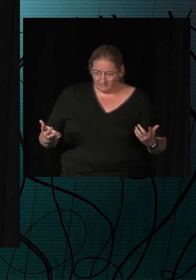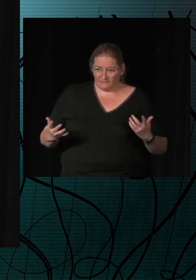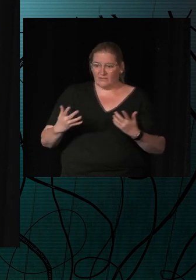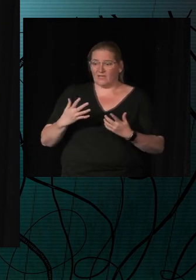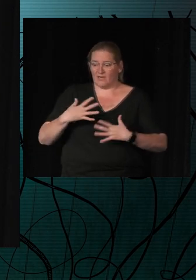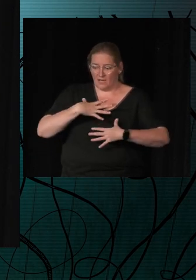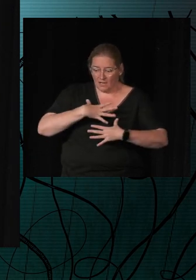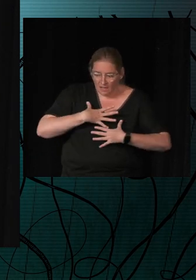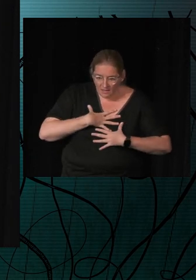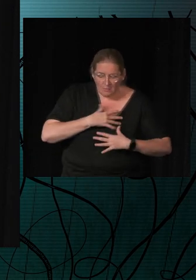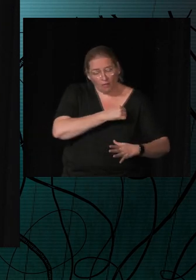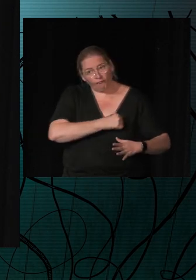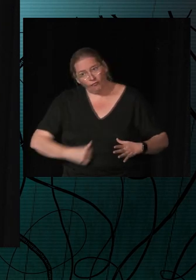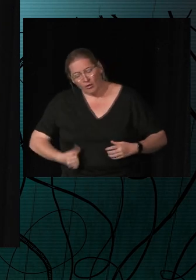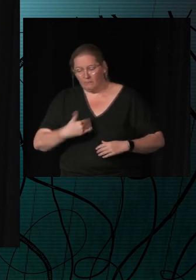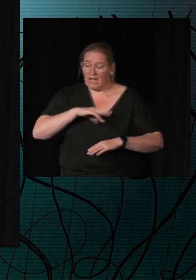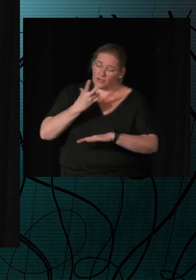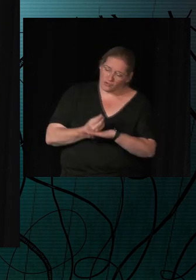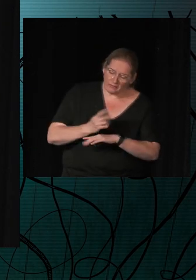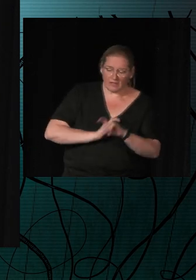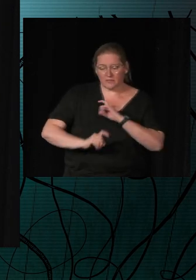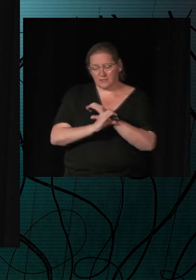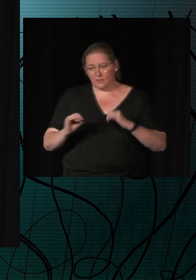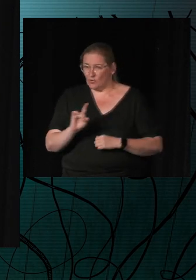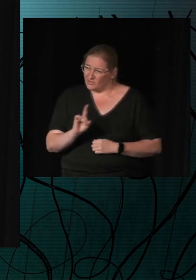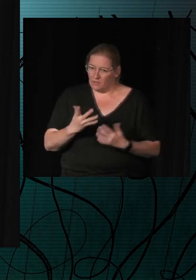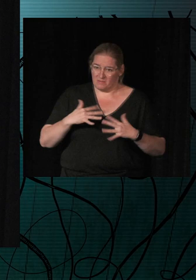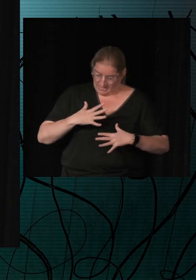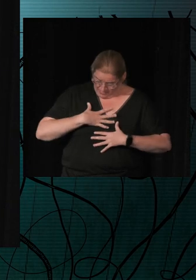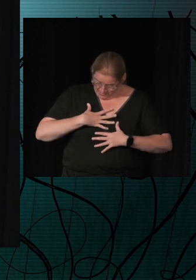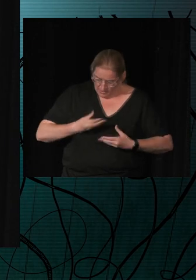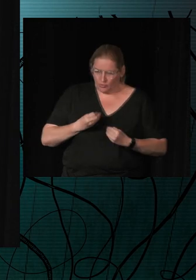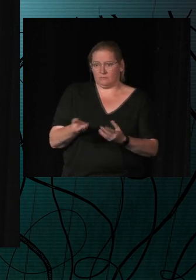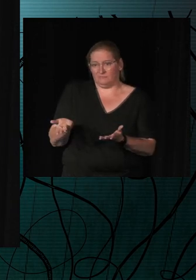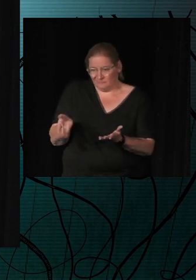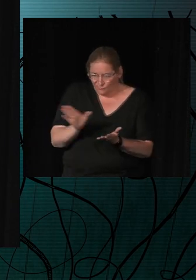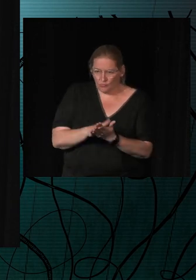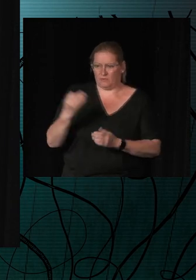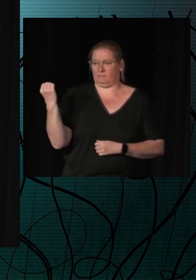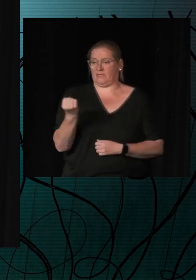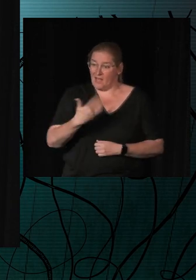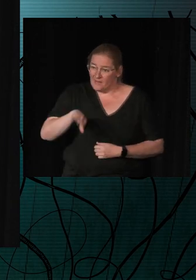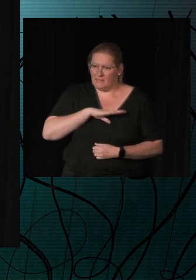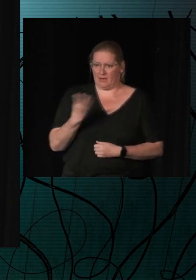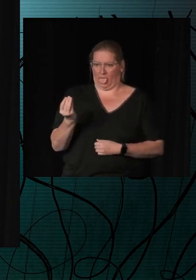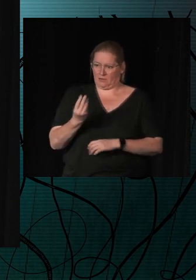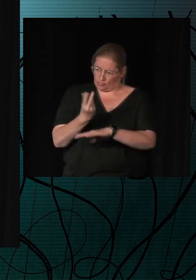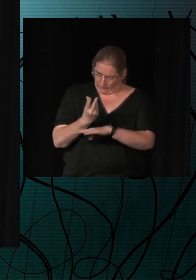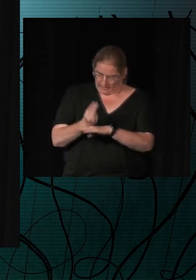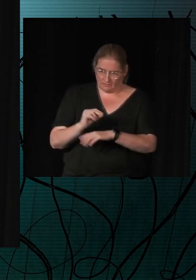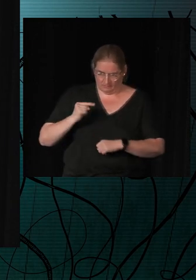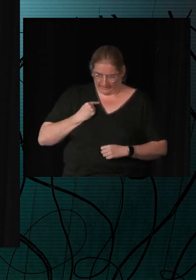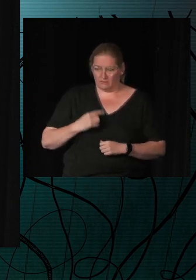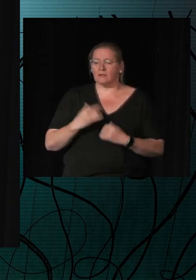sauvegarde ou de recommencer quelque chose en revanche l'appréhension elle est renforcée par ce sentiment là et donc l'idée de se dire bon là de toute façon s'il y a quelque chose qui me tombe